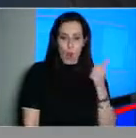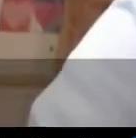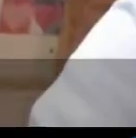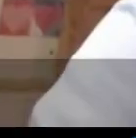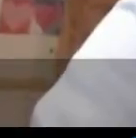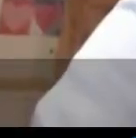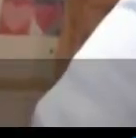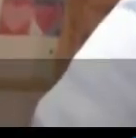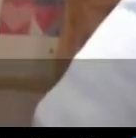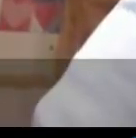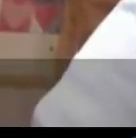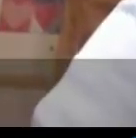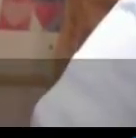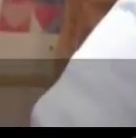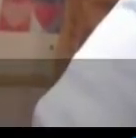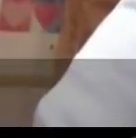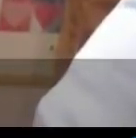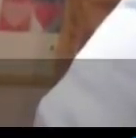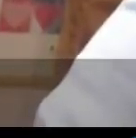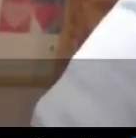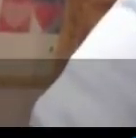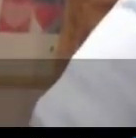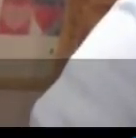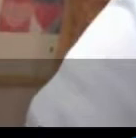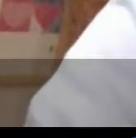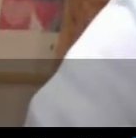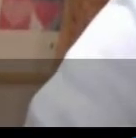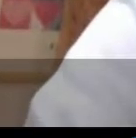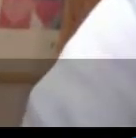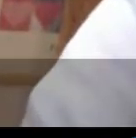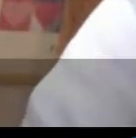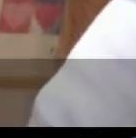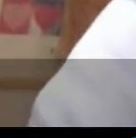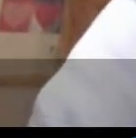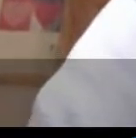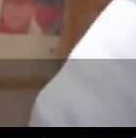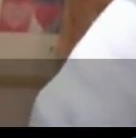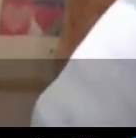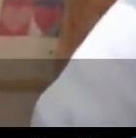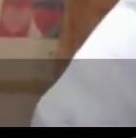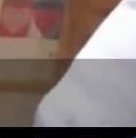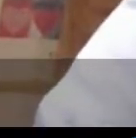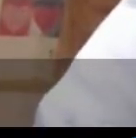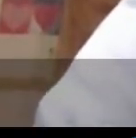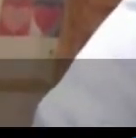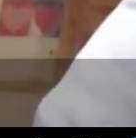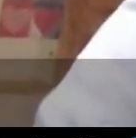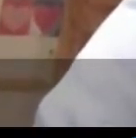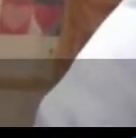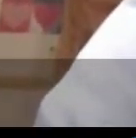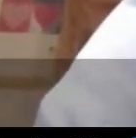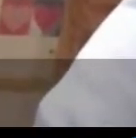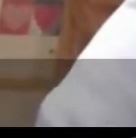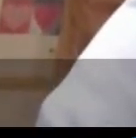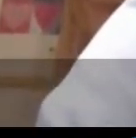כל, בפחות משלוש שעות להביא את אור לכאן או לשם, יש פתרונות טכנולוגיים.